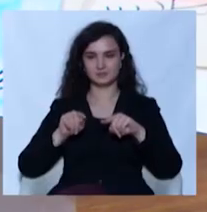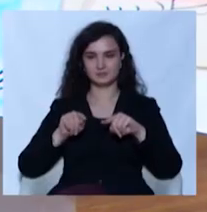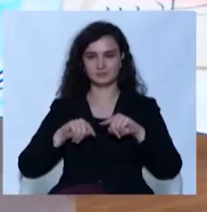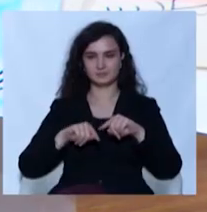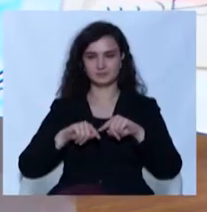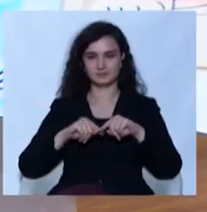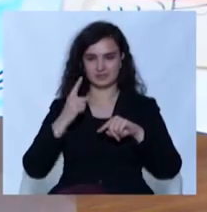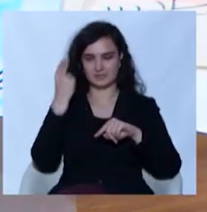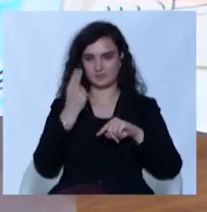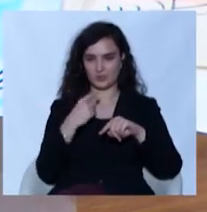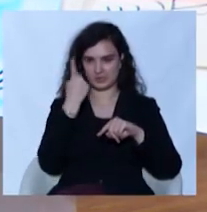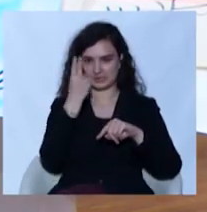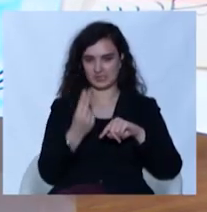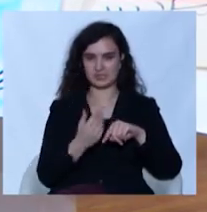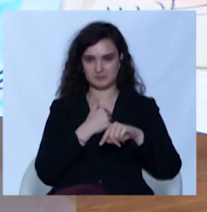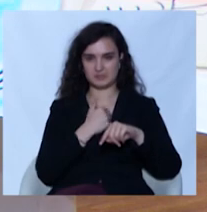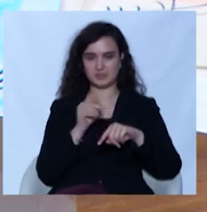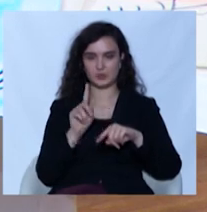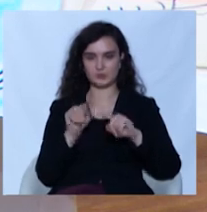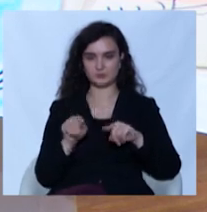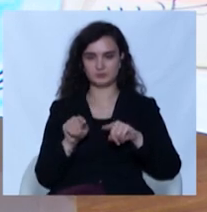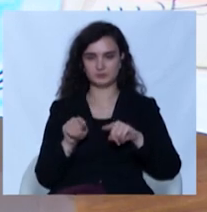ერთი პორტრეტი, რომელიც მინდა, რომ